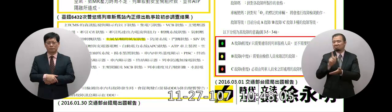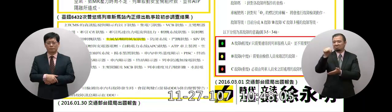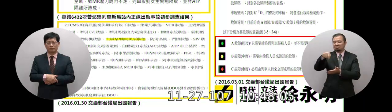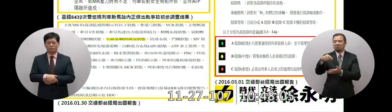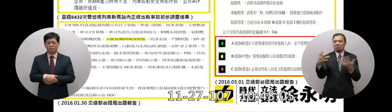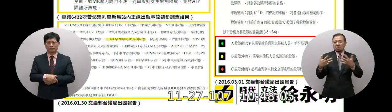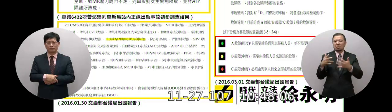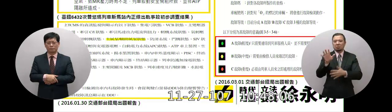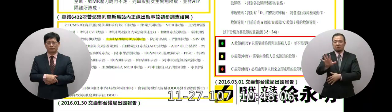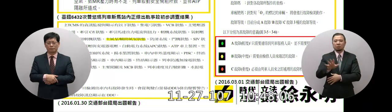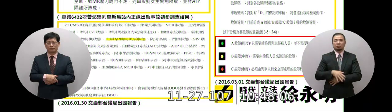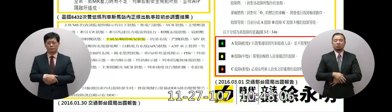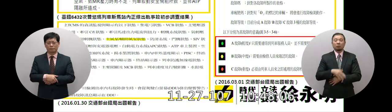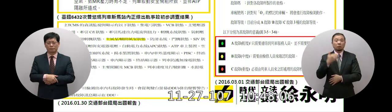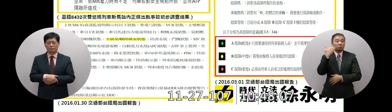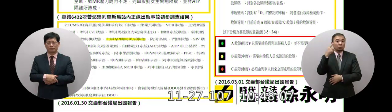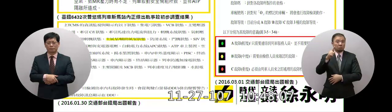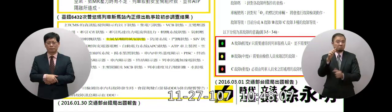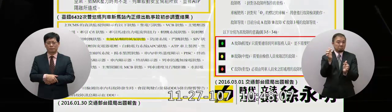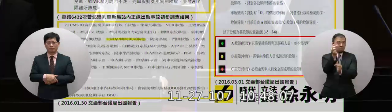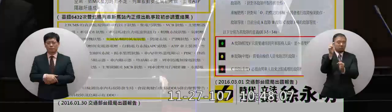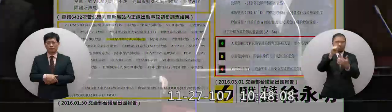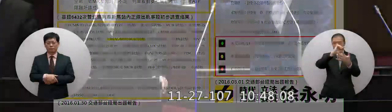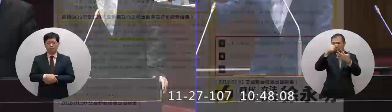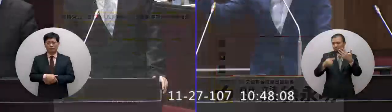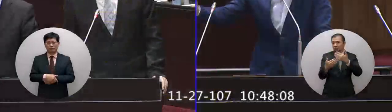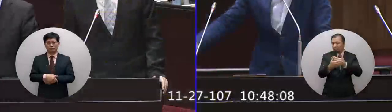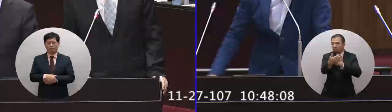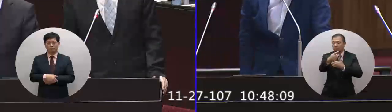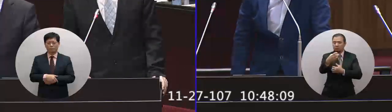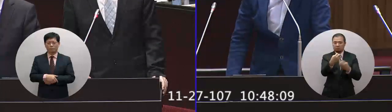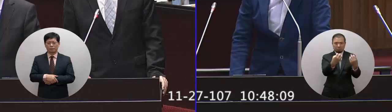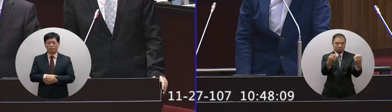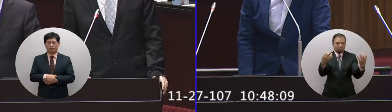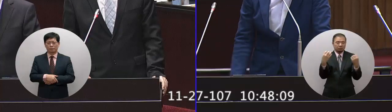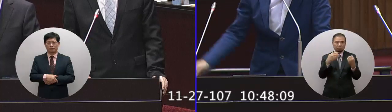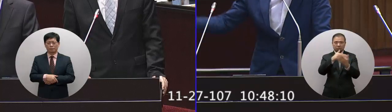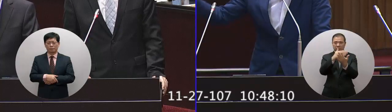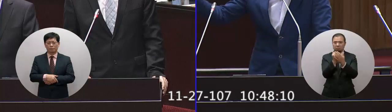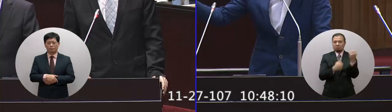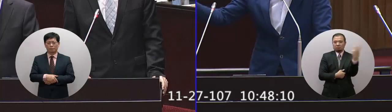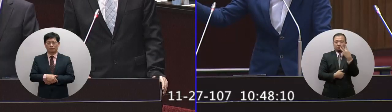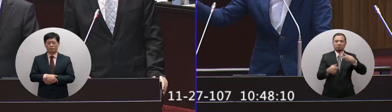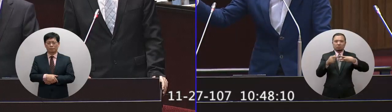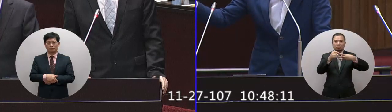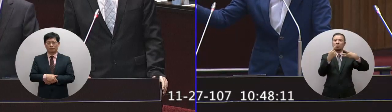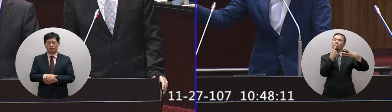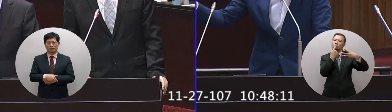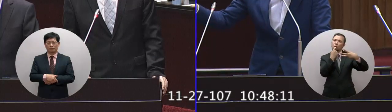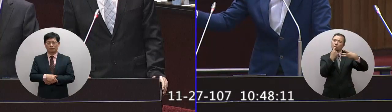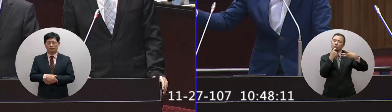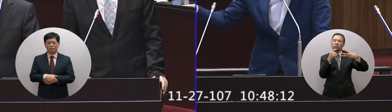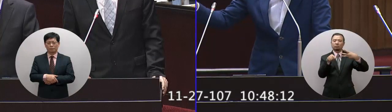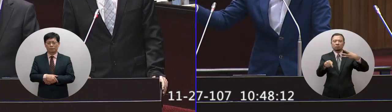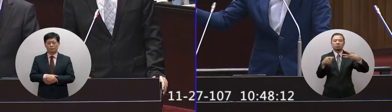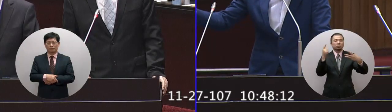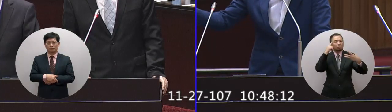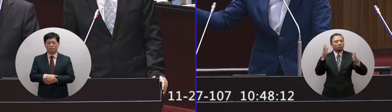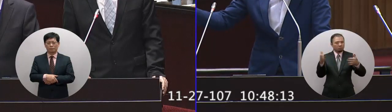可是你知道吗？按照 SOP 啊，它的灯号有三种，一种是绿色的轻